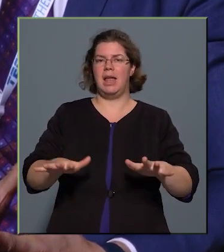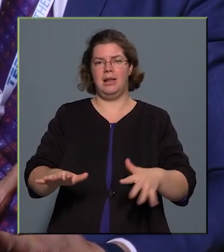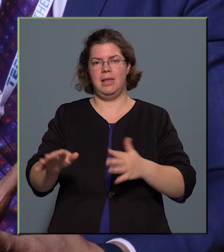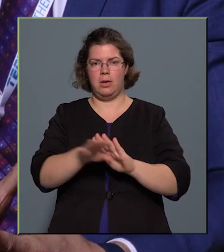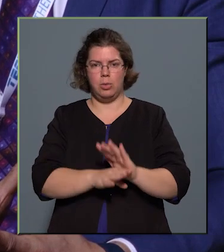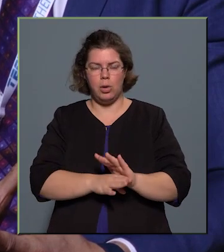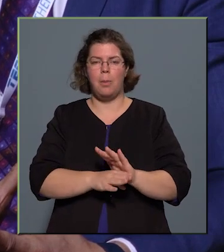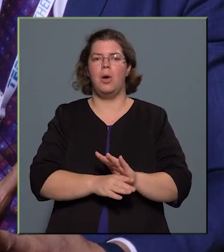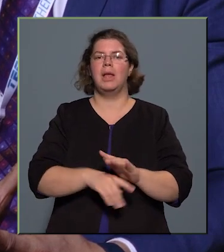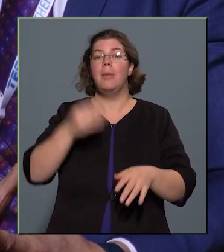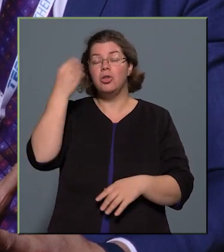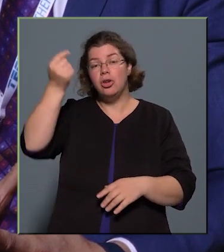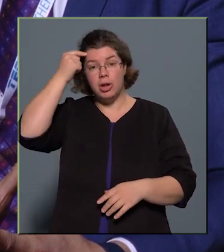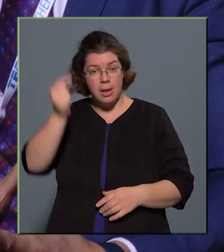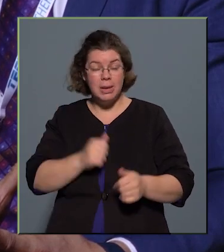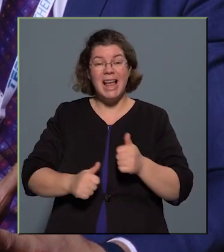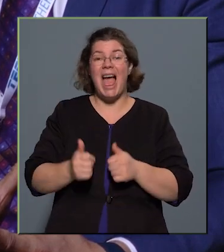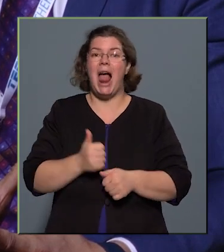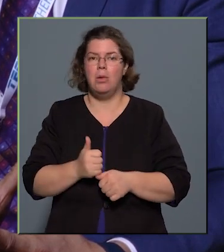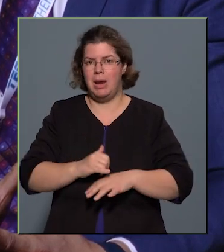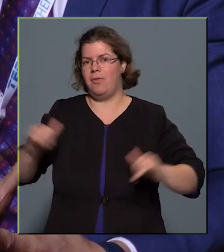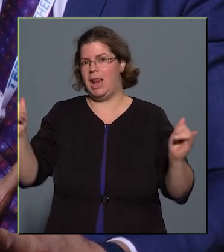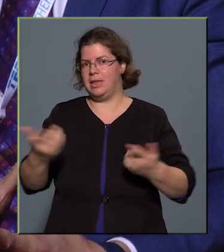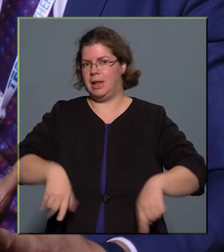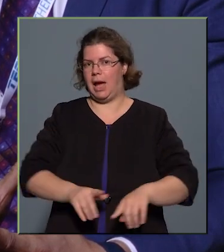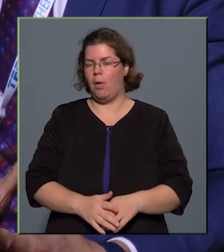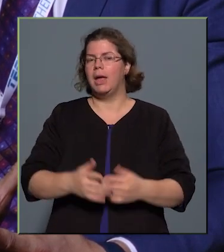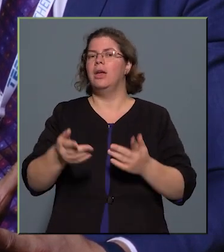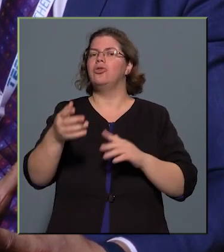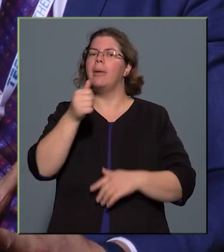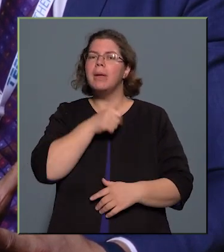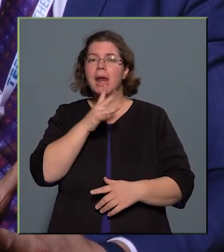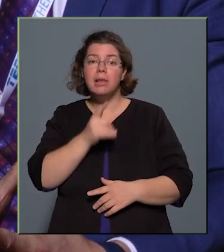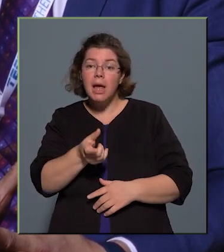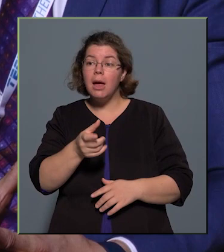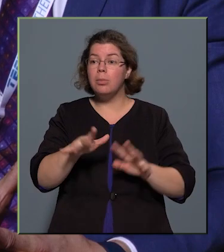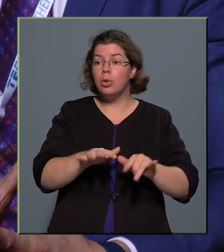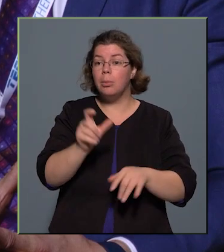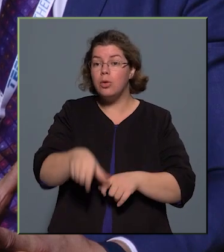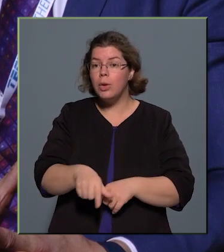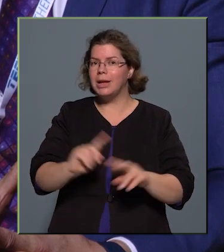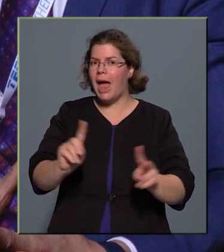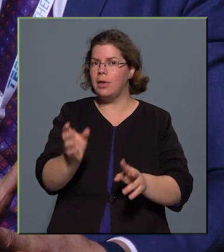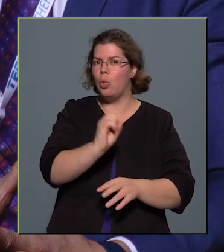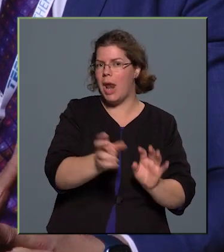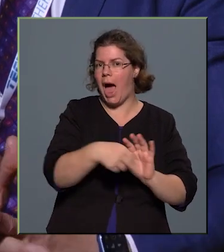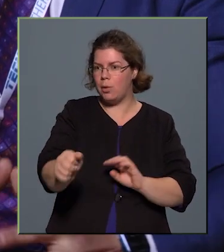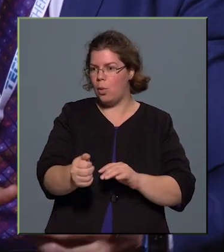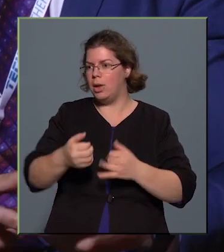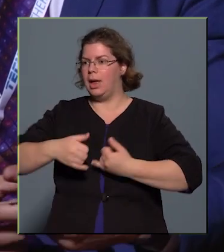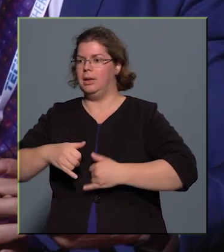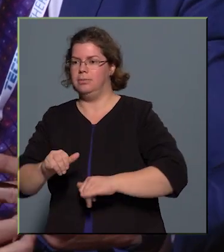egy mesterséges intelligencia minél előbb lefejleszten nekünk, és mondjuk egy PLC programozónak ne nulláról kelljen megírni egy teljes programot, hanem csak